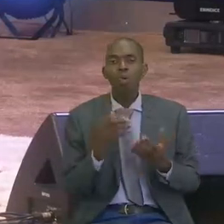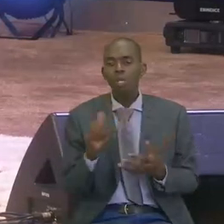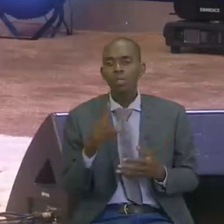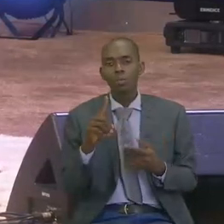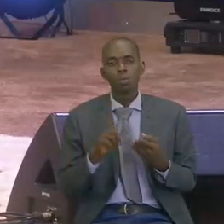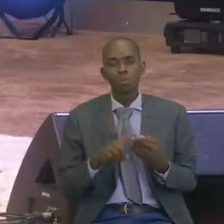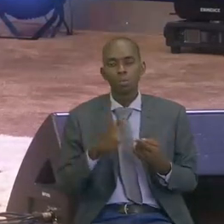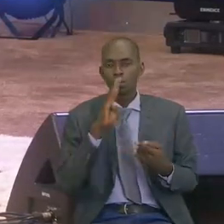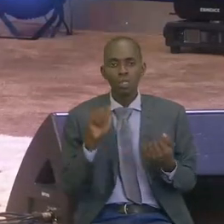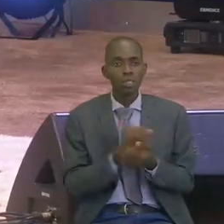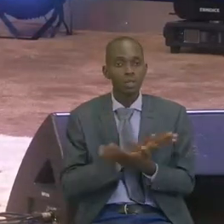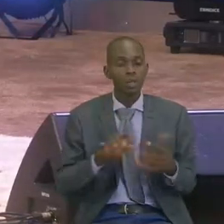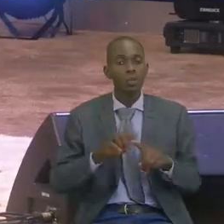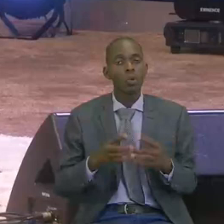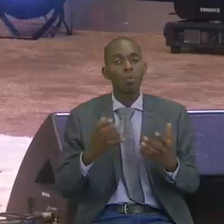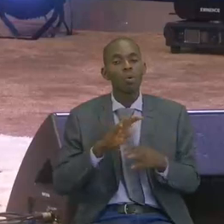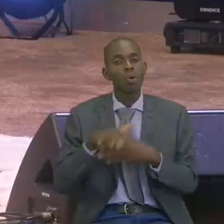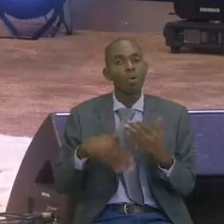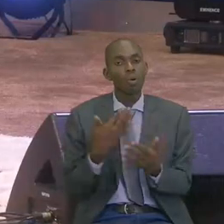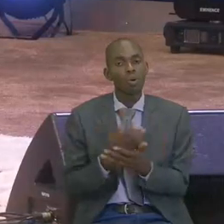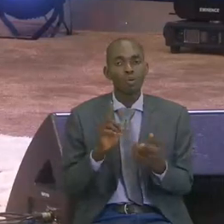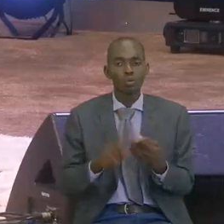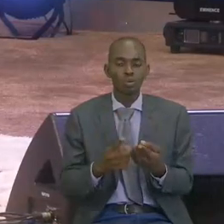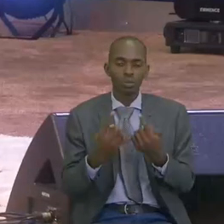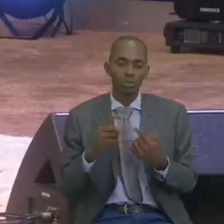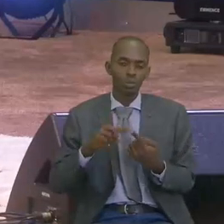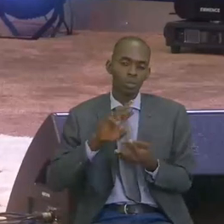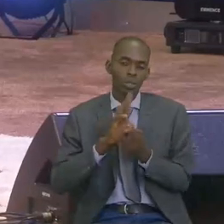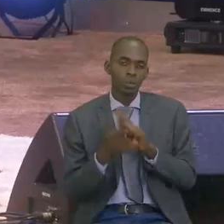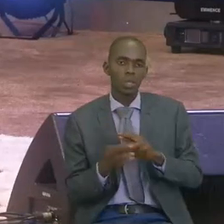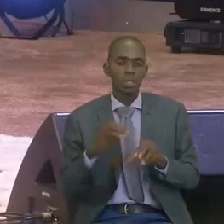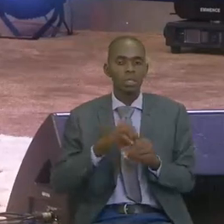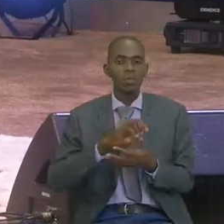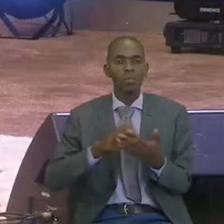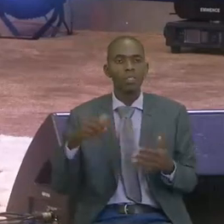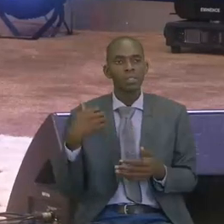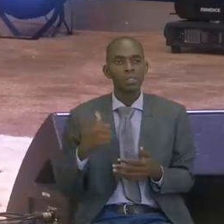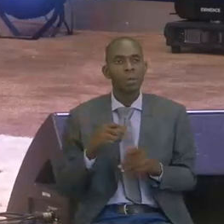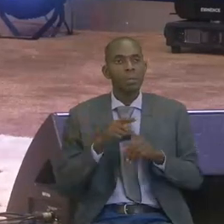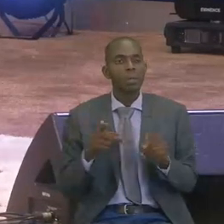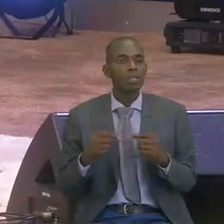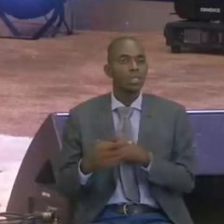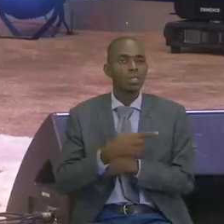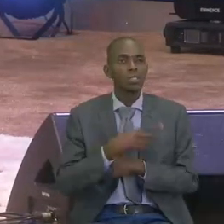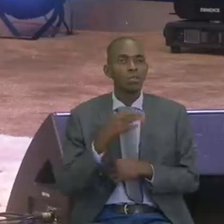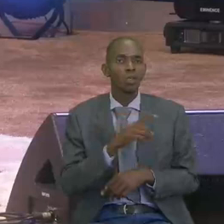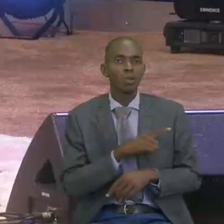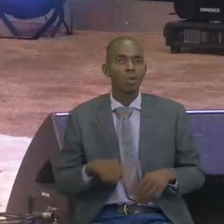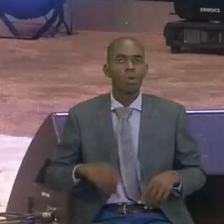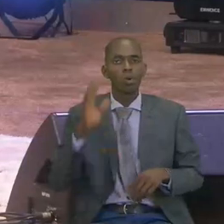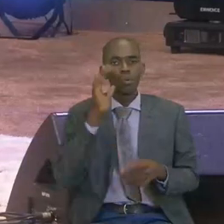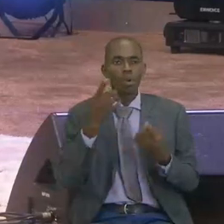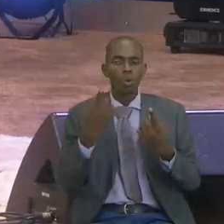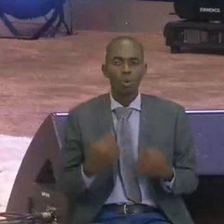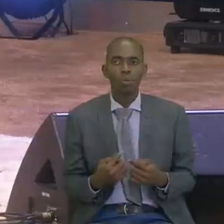Parce que ne voulant pas qu'aucun périsse, mais voulant que tous arrivent à la repentance. Le verset 10.